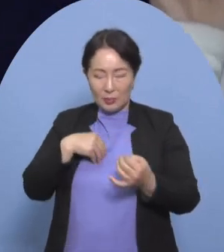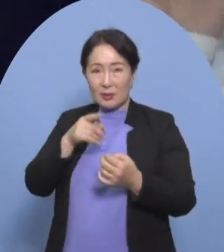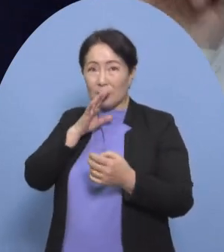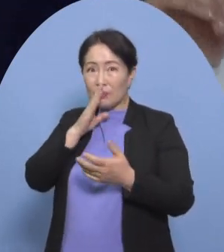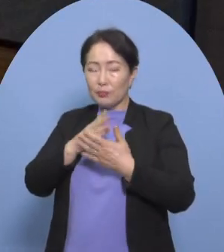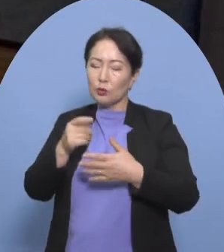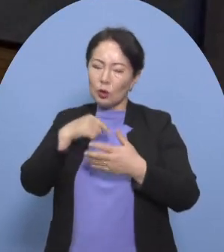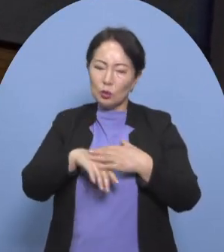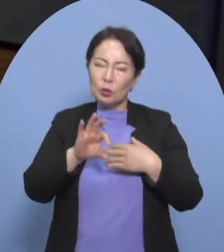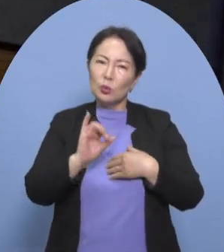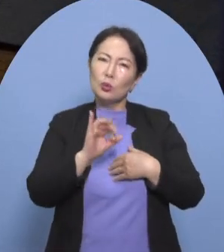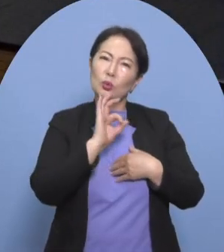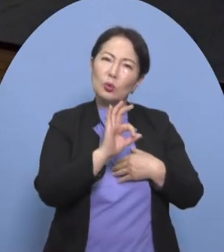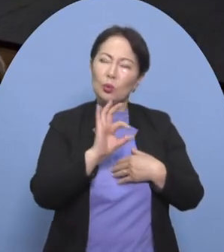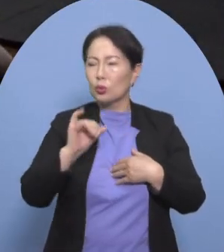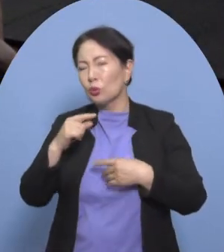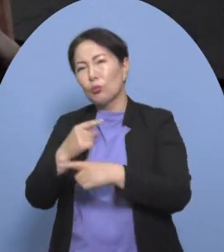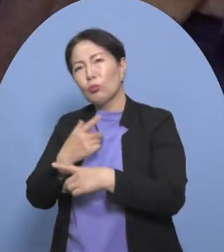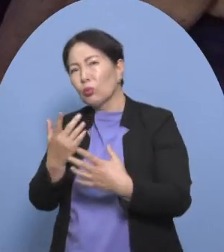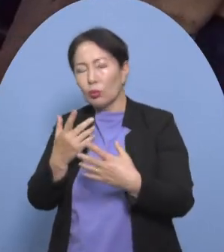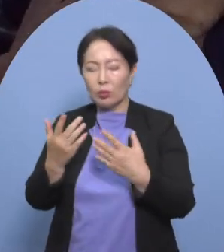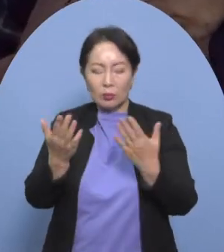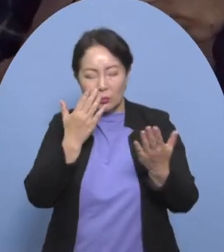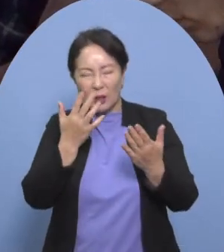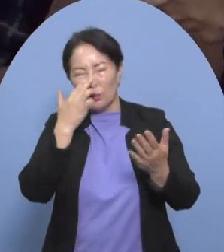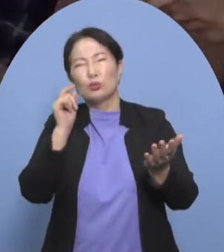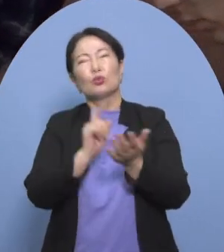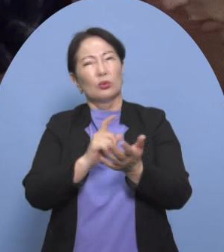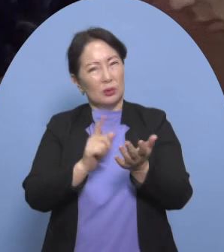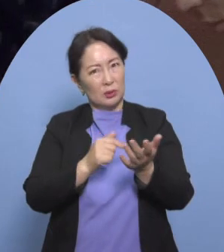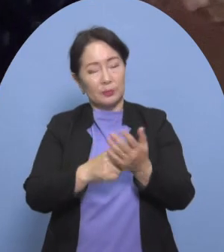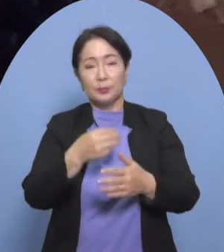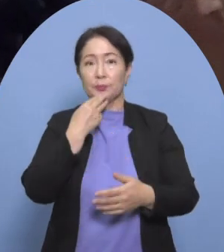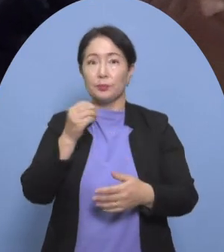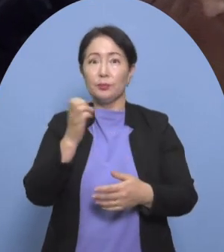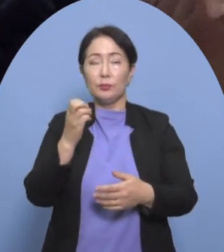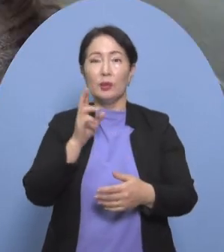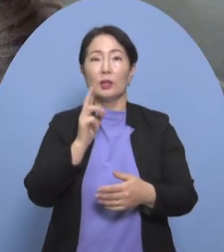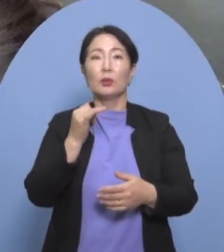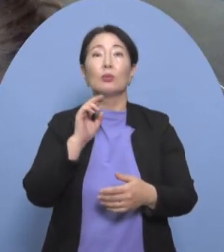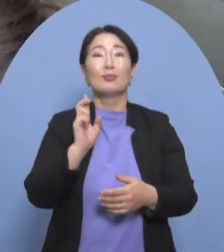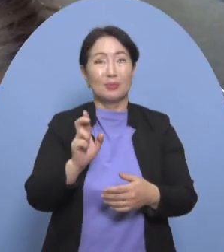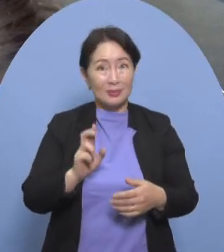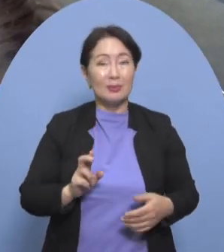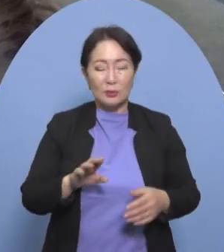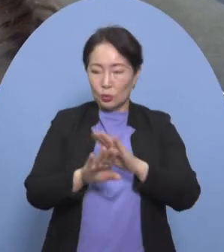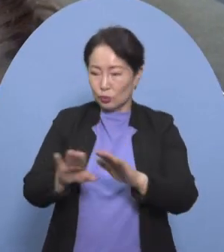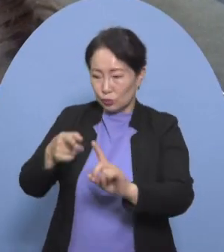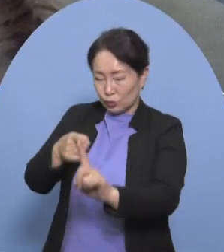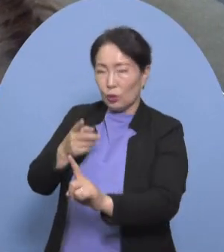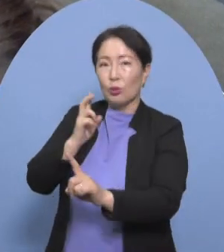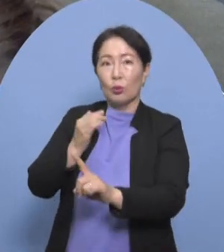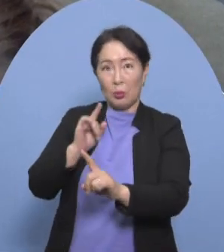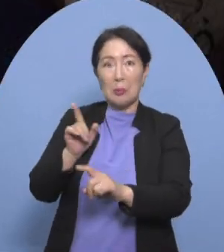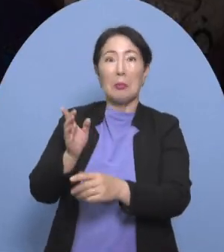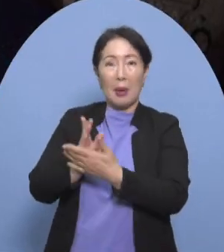тодорхой хэмжээний юу зүв бэ, юу буруу вэ гэдгийг дэнслэх аюул чухал. Тэгэхээр шударга ёсны клуб гэдэг юм одоо хүүхдүүд зориулсан клуб явж байгаа нь